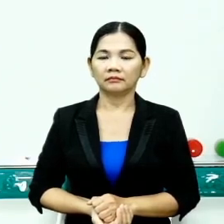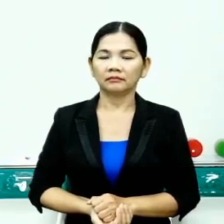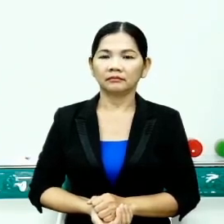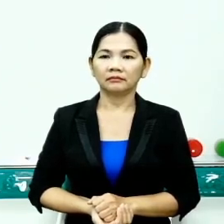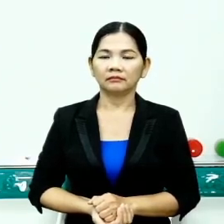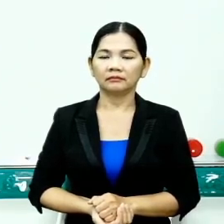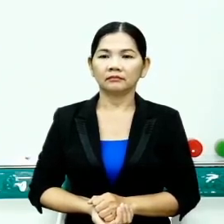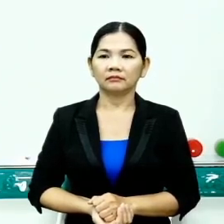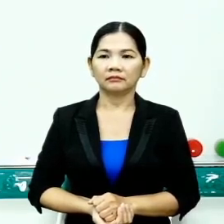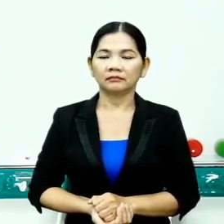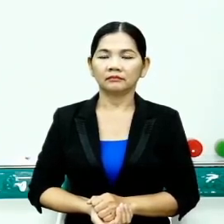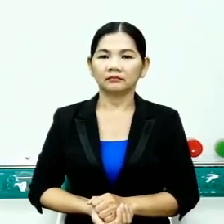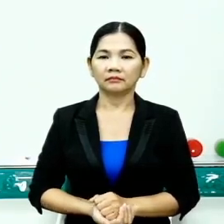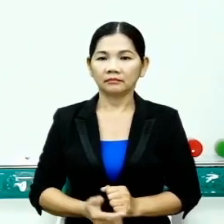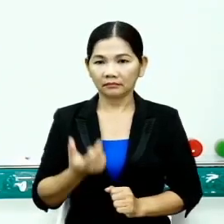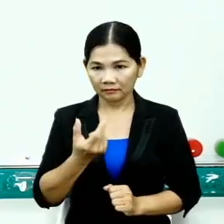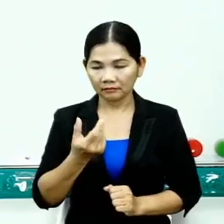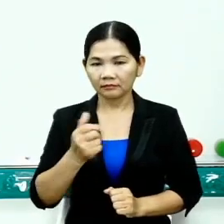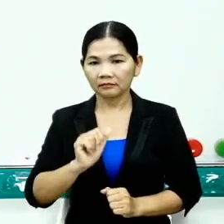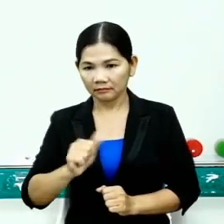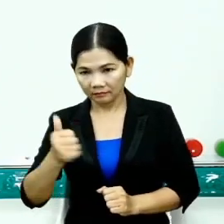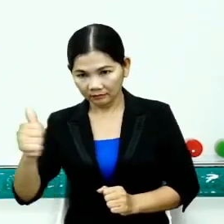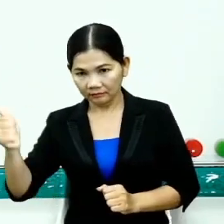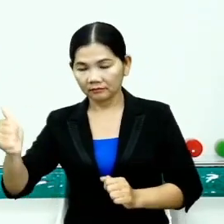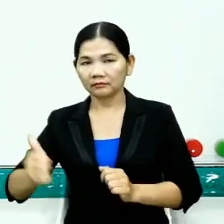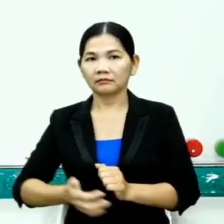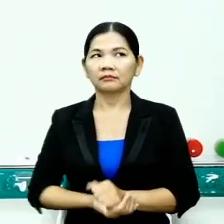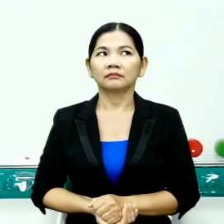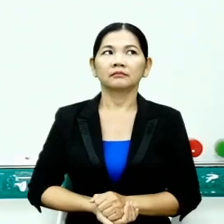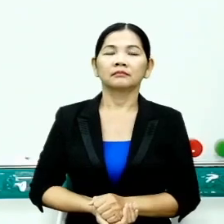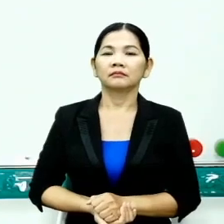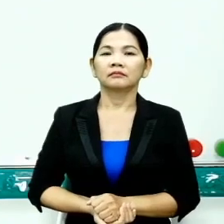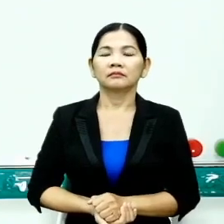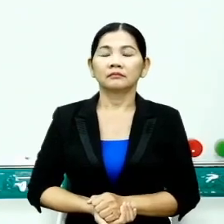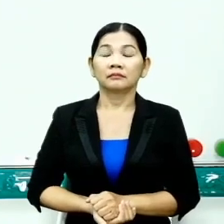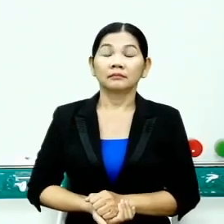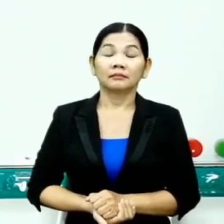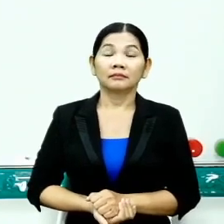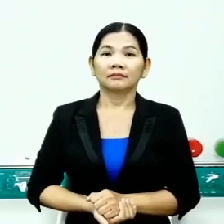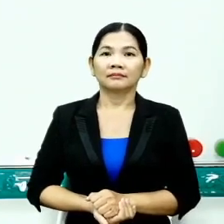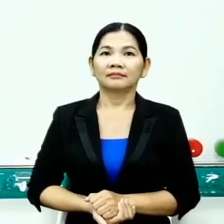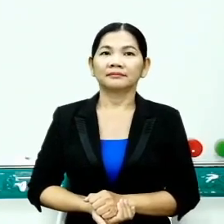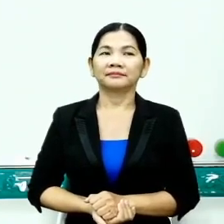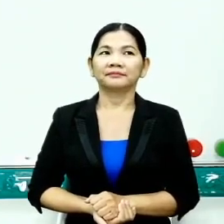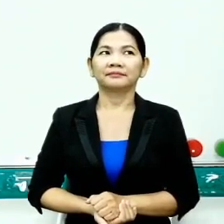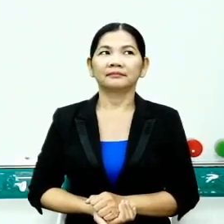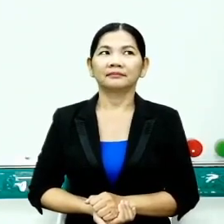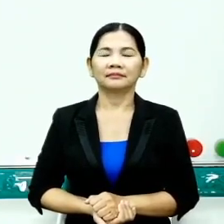តោះបន្តទៅទៀតនេះចូលកូនទាំងអស់គ្នាចាចាប់ផ្ដើមសរសេរពាក្យបន្ទាប់ទៀតចានៅក្នុងសៀវភៅដដែលកូនចាប់ផ្ដើមសរសេរពាក្យដតៃចាដតៃចាដតៃ